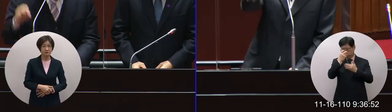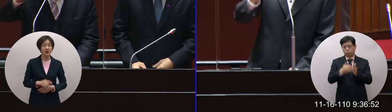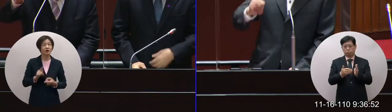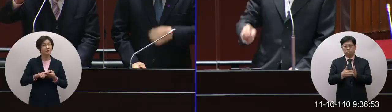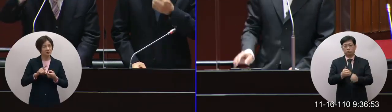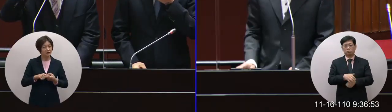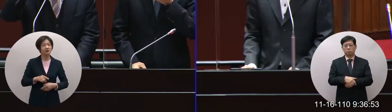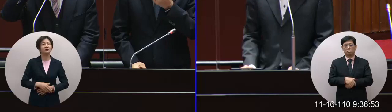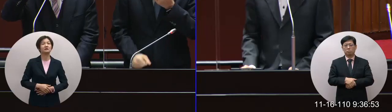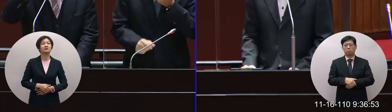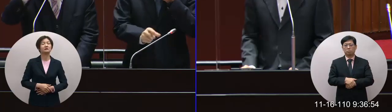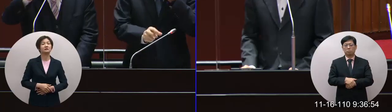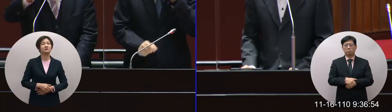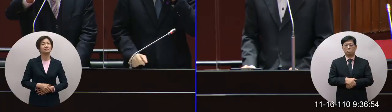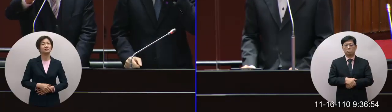對